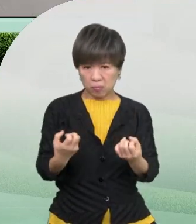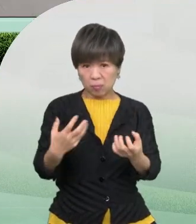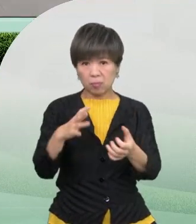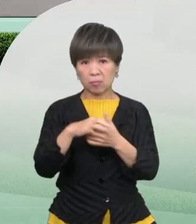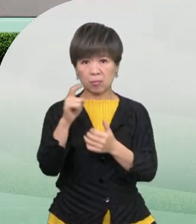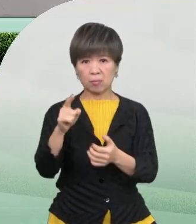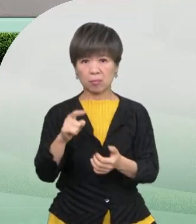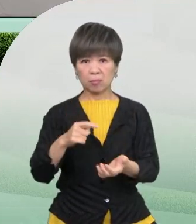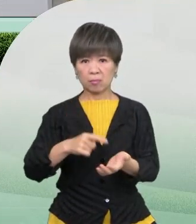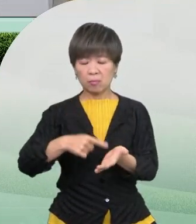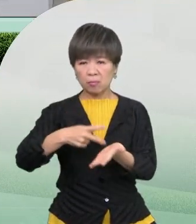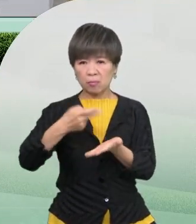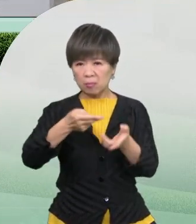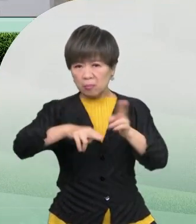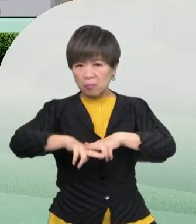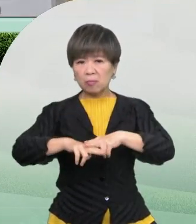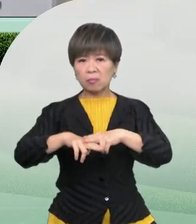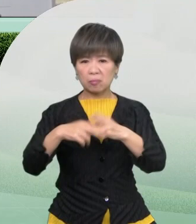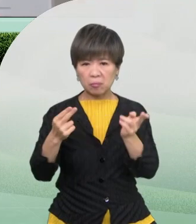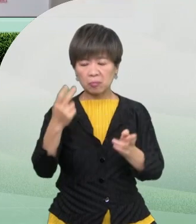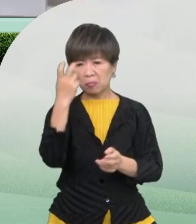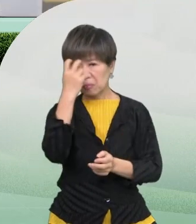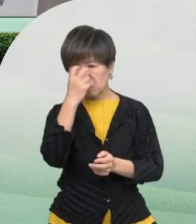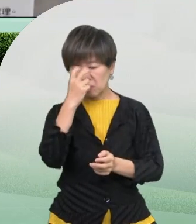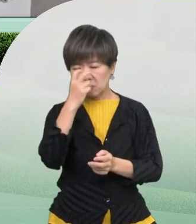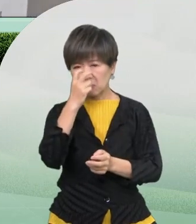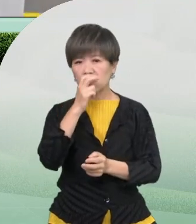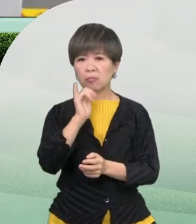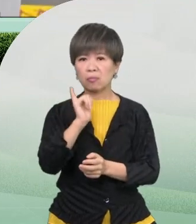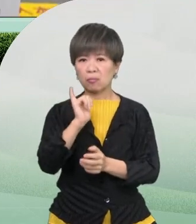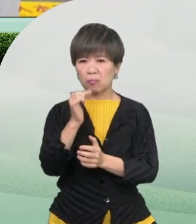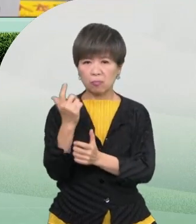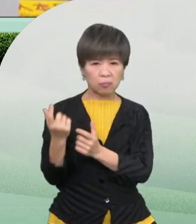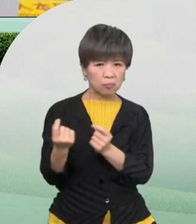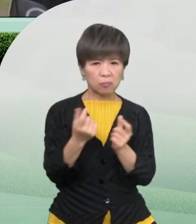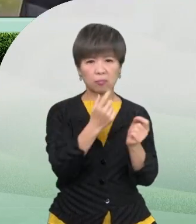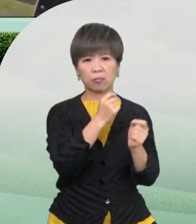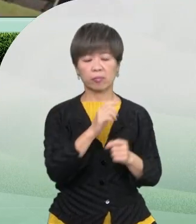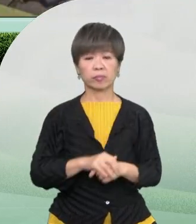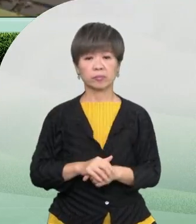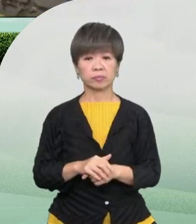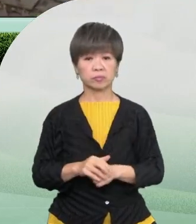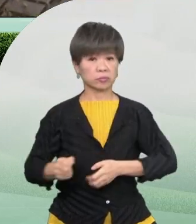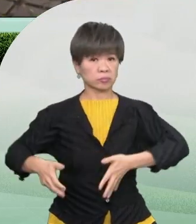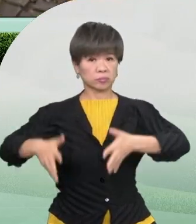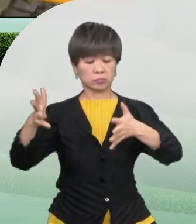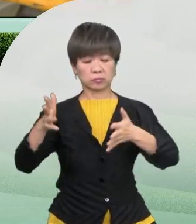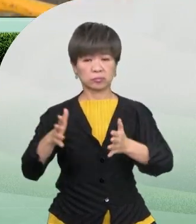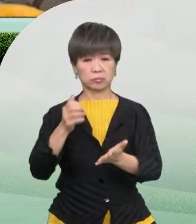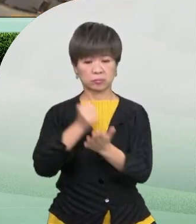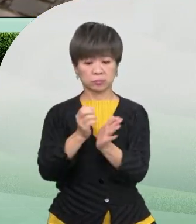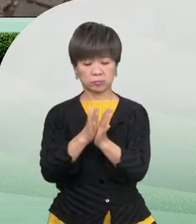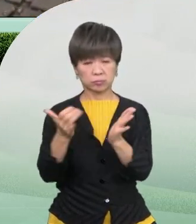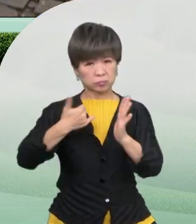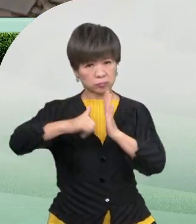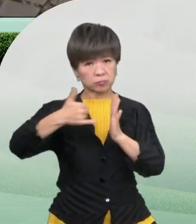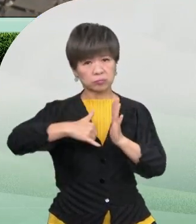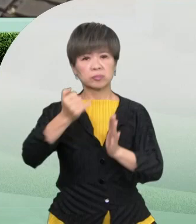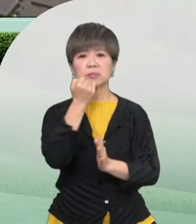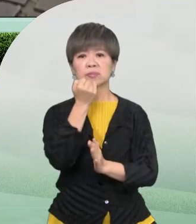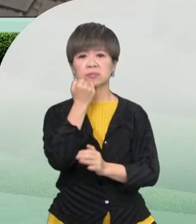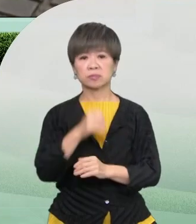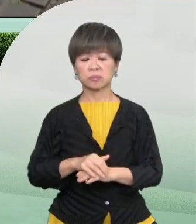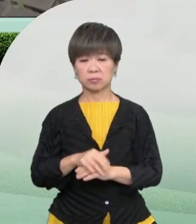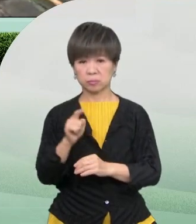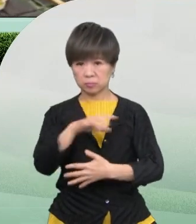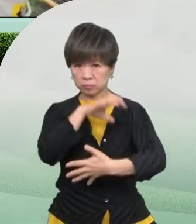火了掉，是管理两百损失过后，抗议是真伤感。红霞通关也真伤，这就红霞